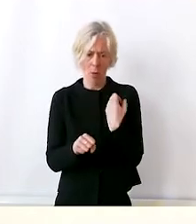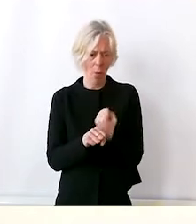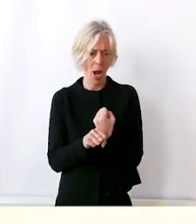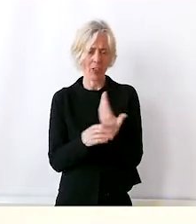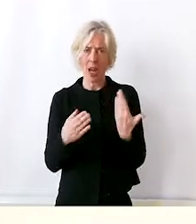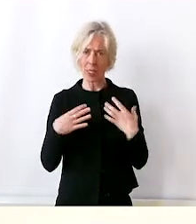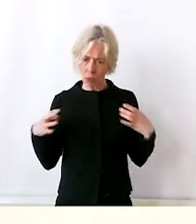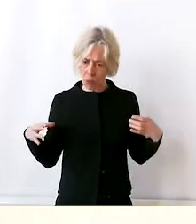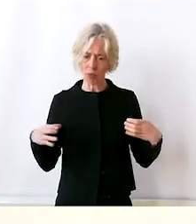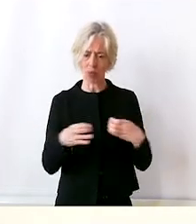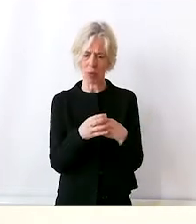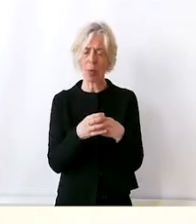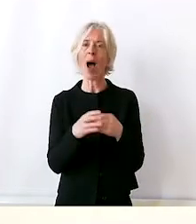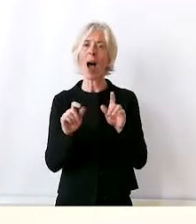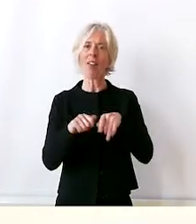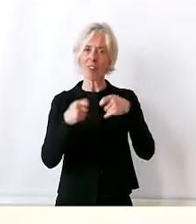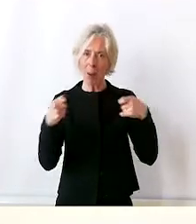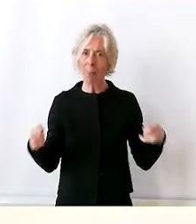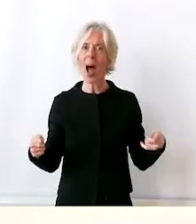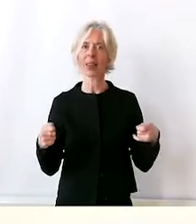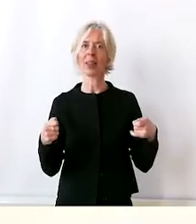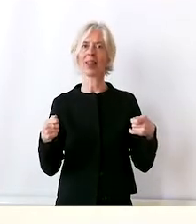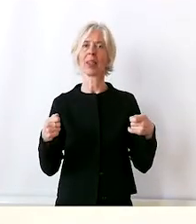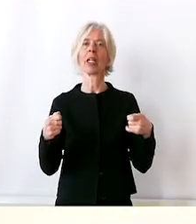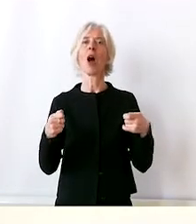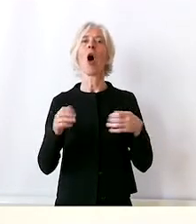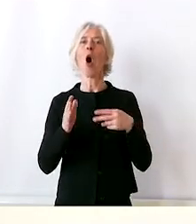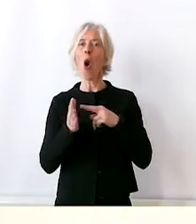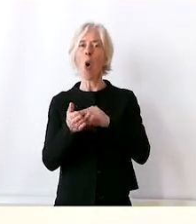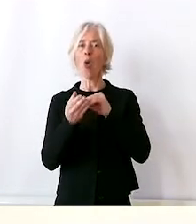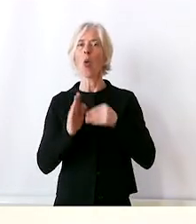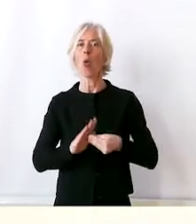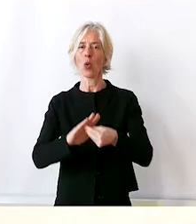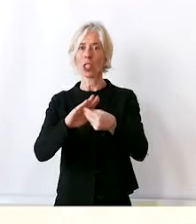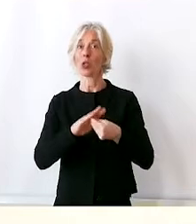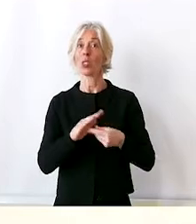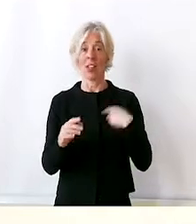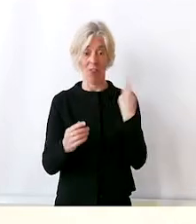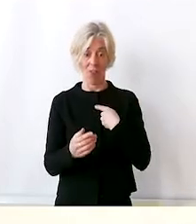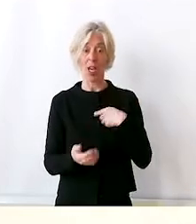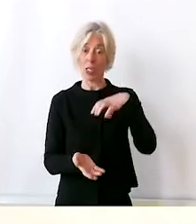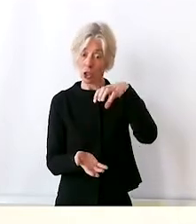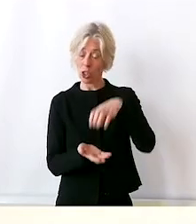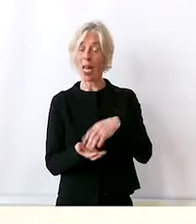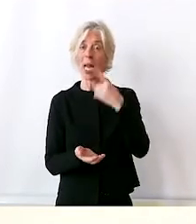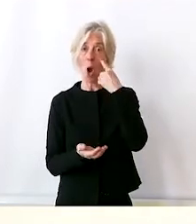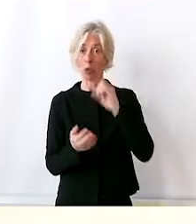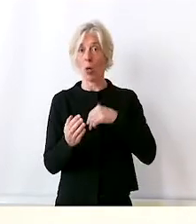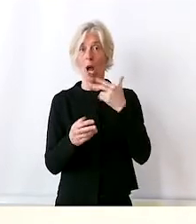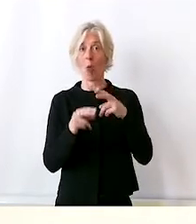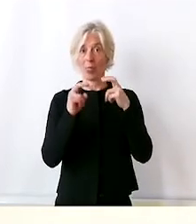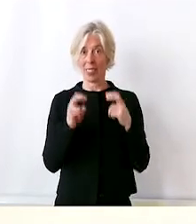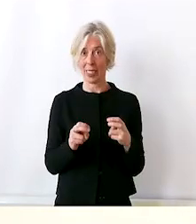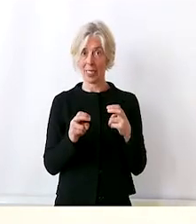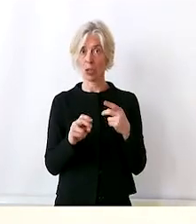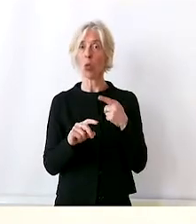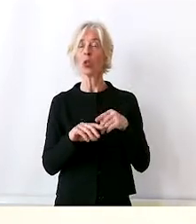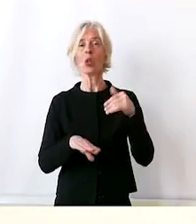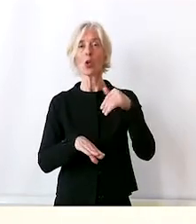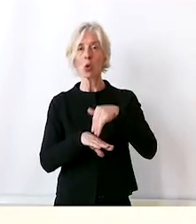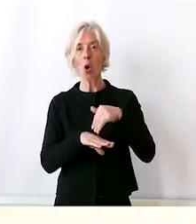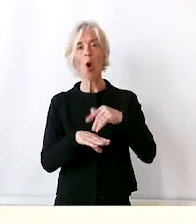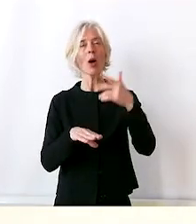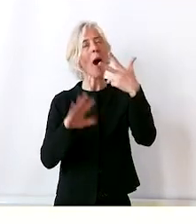Dienstleistung für unsere Betriebe. Der Hauptsitz ist in Augsburg. Wir haben weitere 8 Standorte in Schwaben mit insgesamt